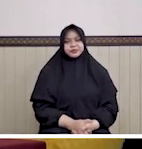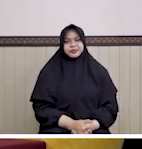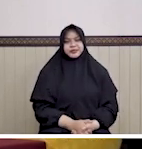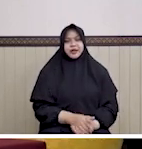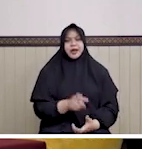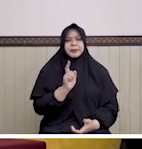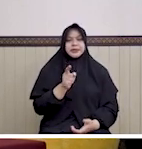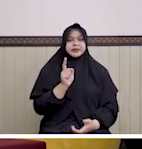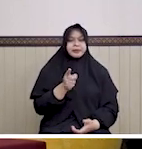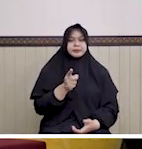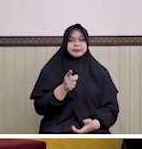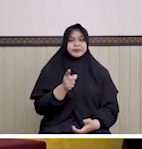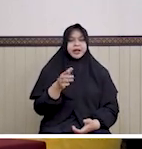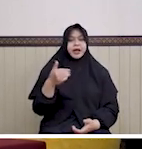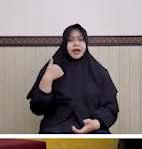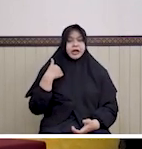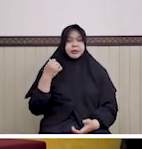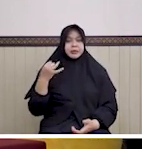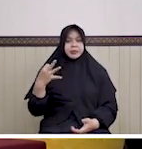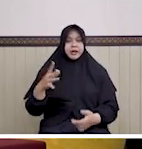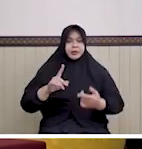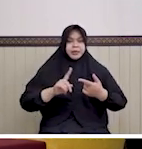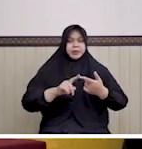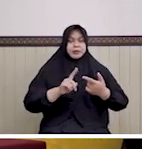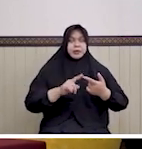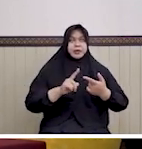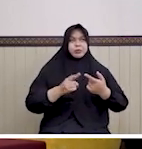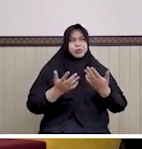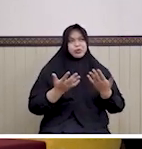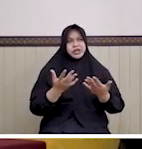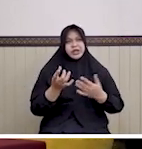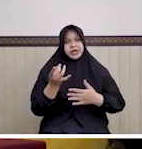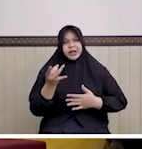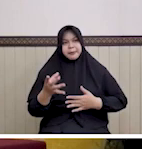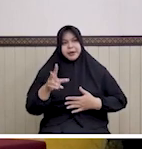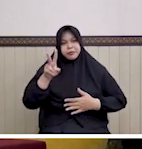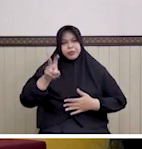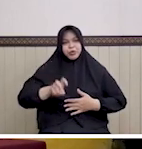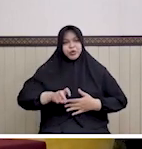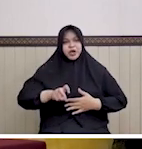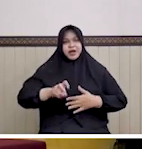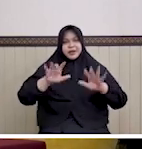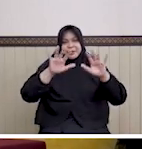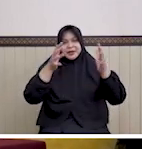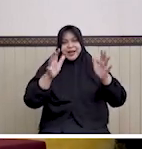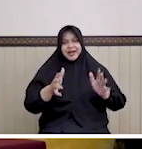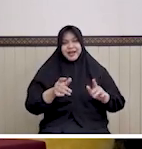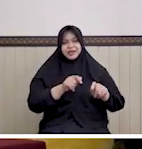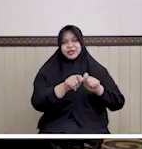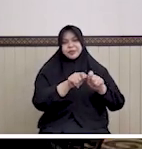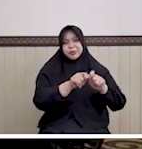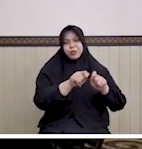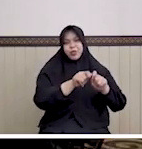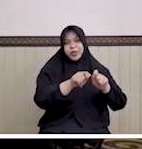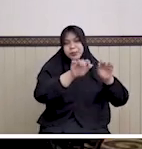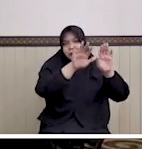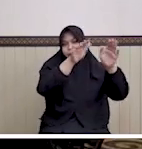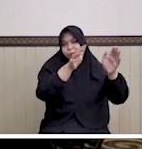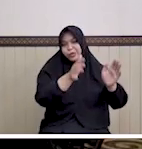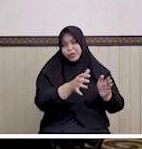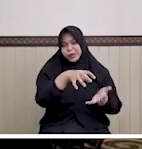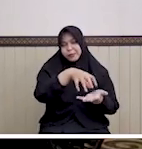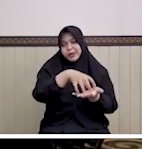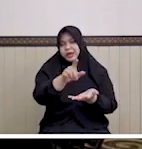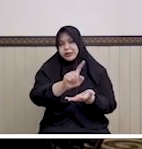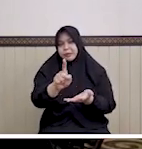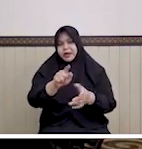dia ada beberapa kawan itu yang lebih gampang menggunakan peragaan Jadi kami bikinkan miniaturnya tempat kejadiannya